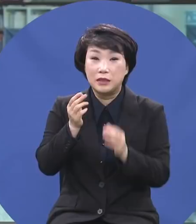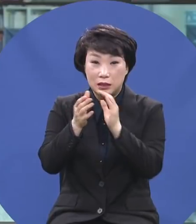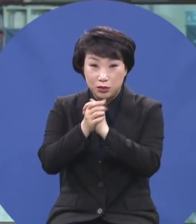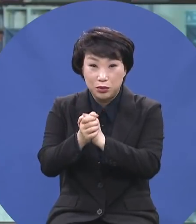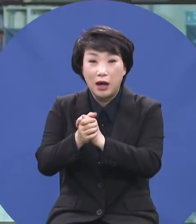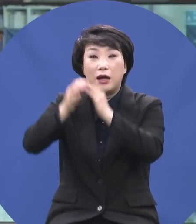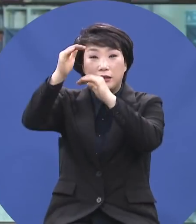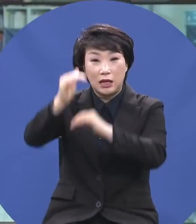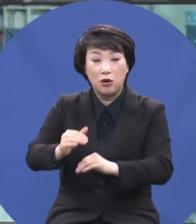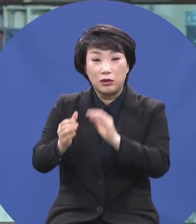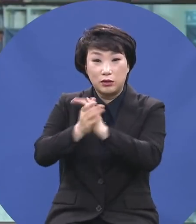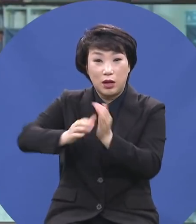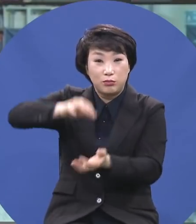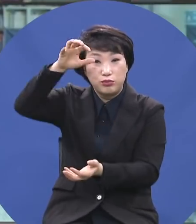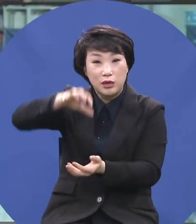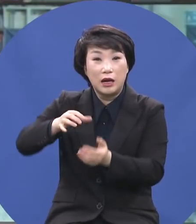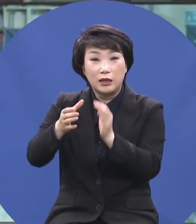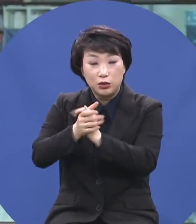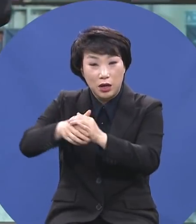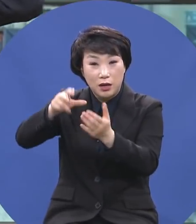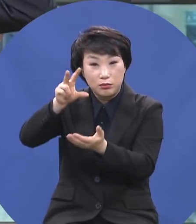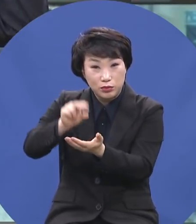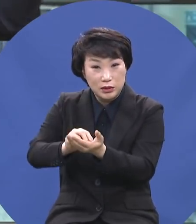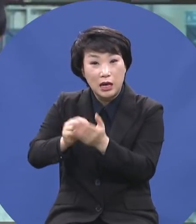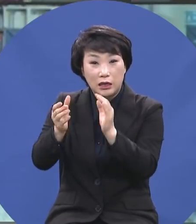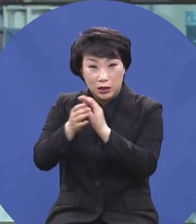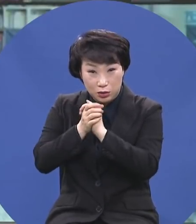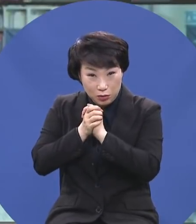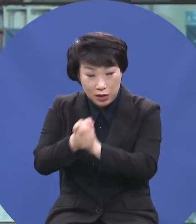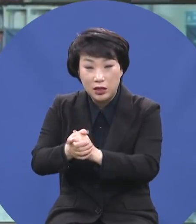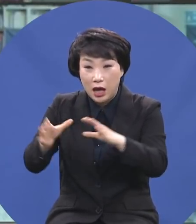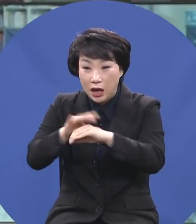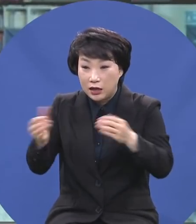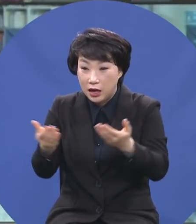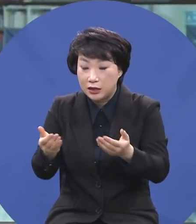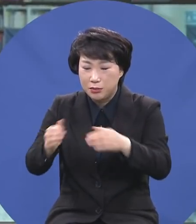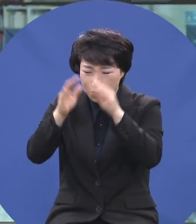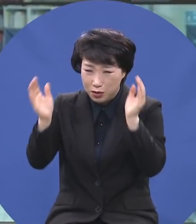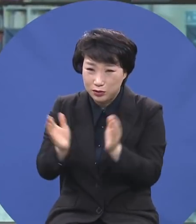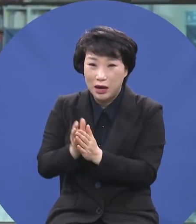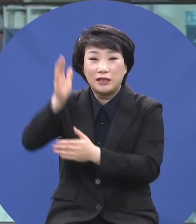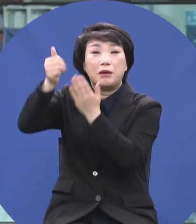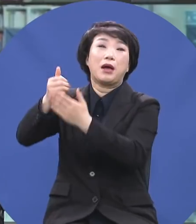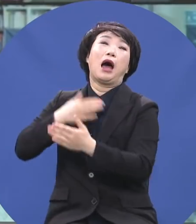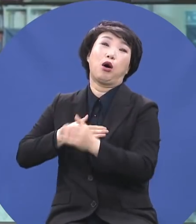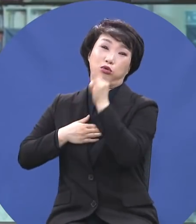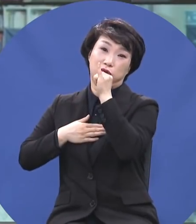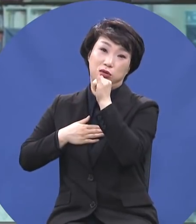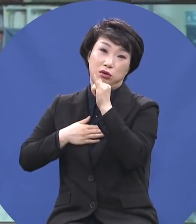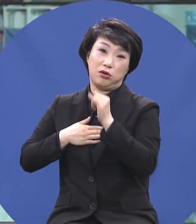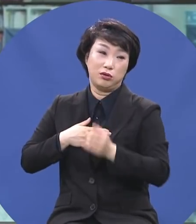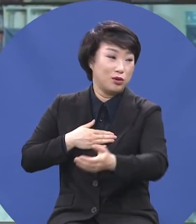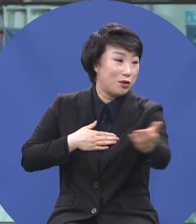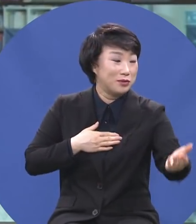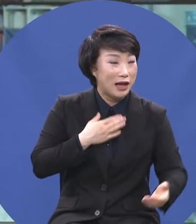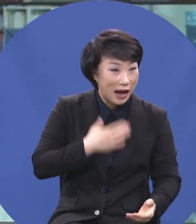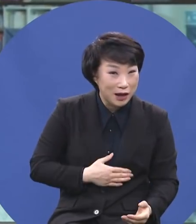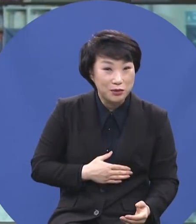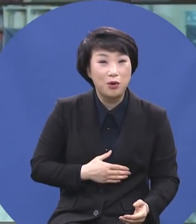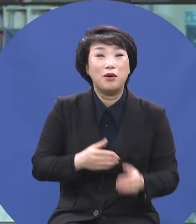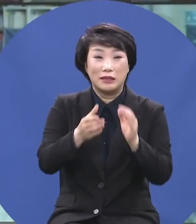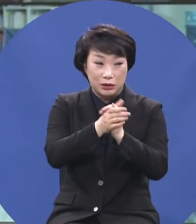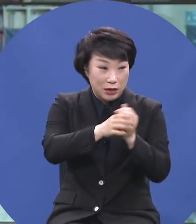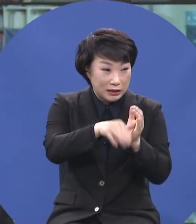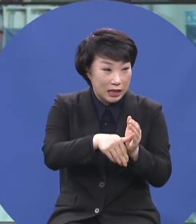빌바, 기도할 분량과 기도할 문제와 기도에서 해결할 것들을 하나님이 다 알고 있으니 너도 알고 구하면